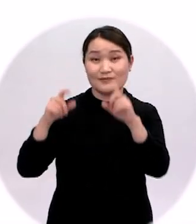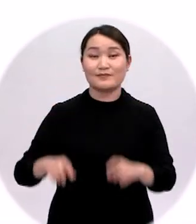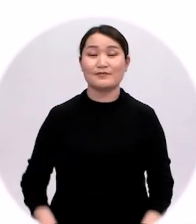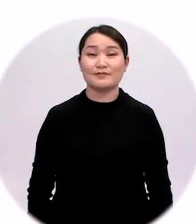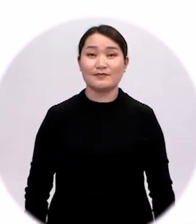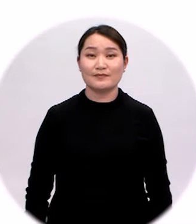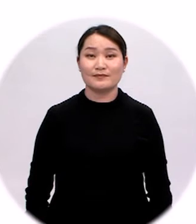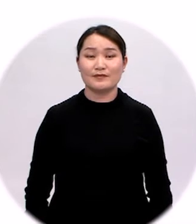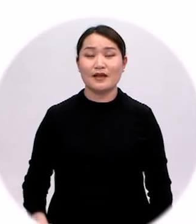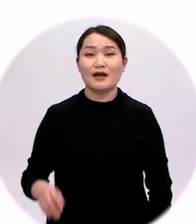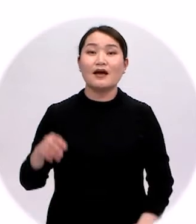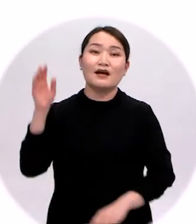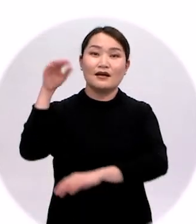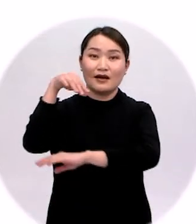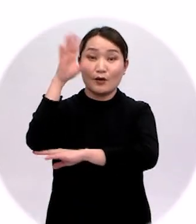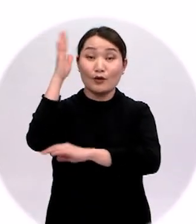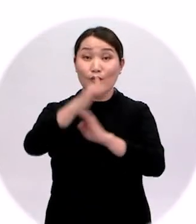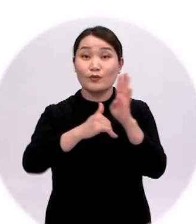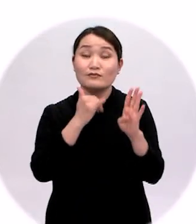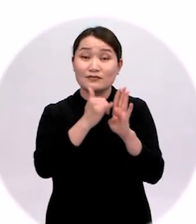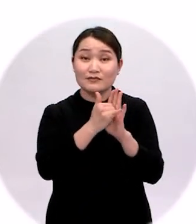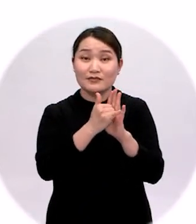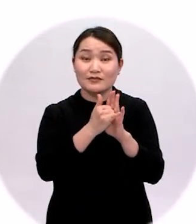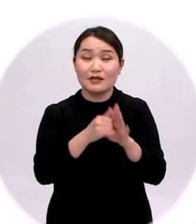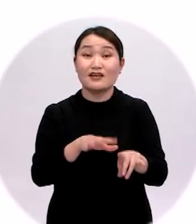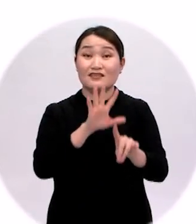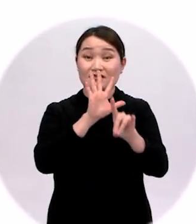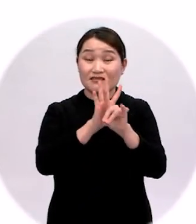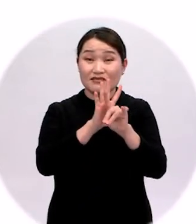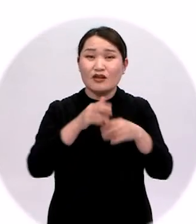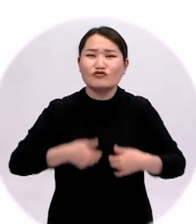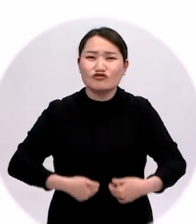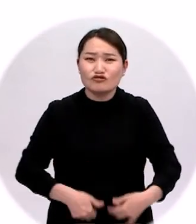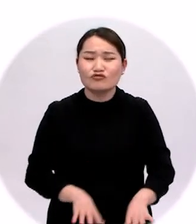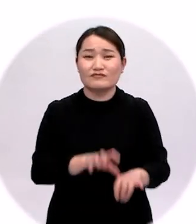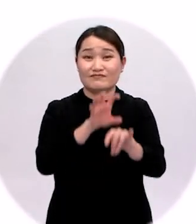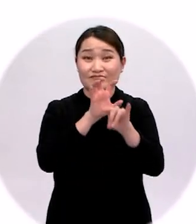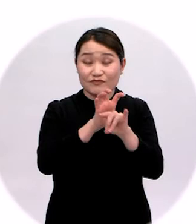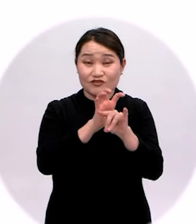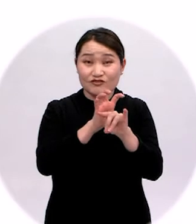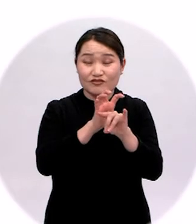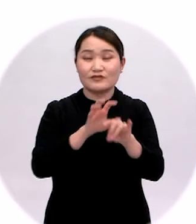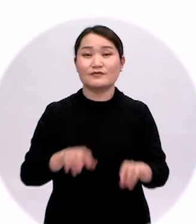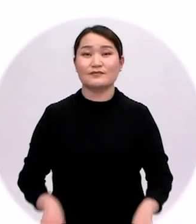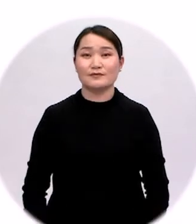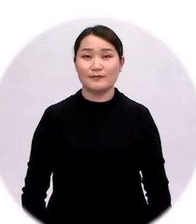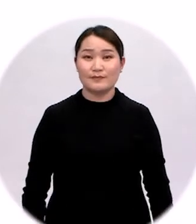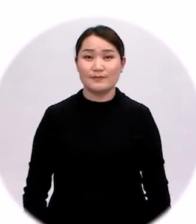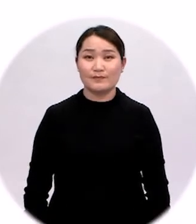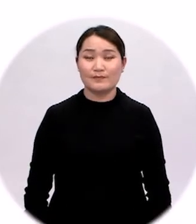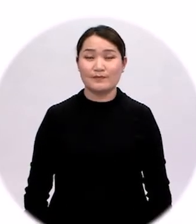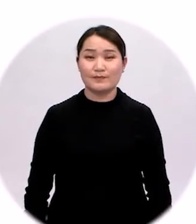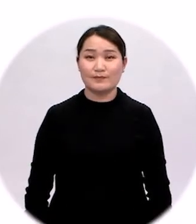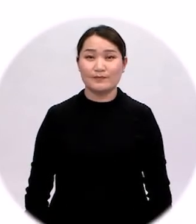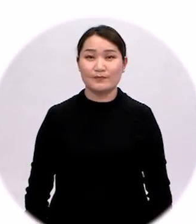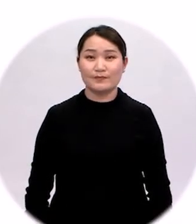юм. Хаврын үлрэлт мал төллөж нялх төлөд бойддаг. Хүүхдүүд